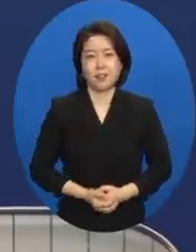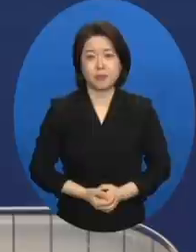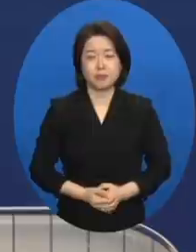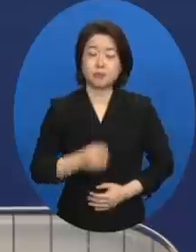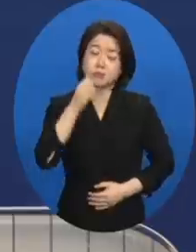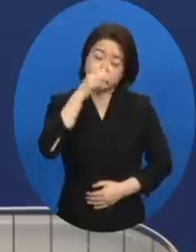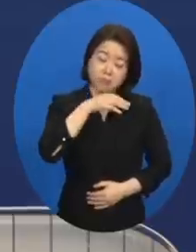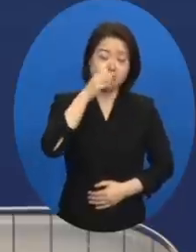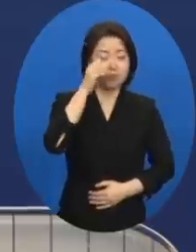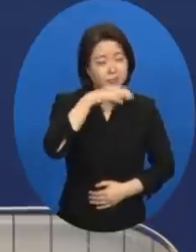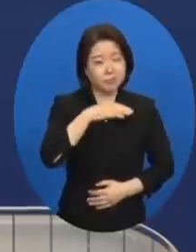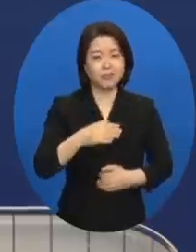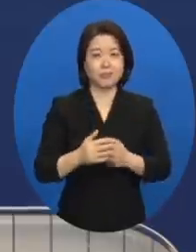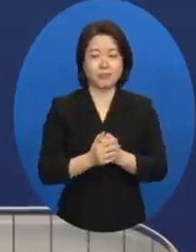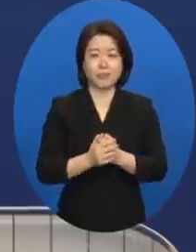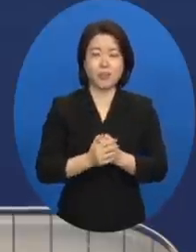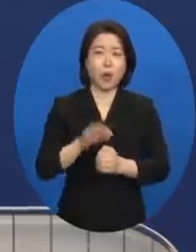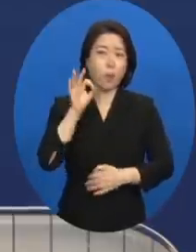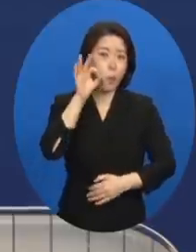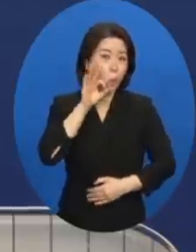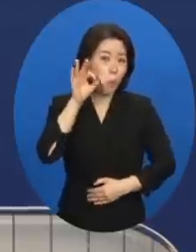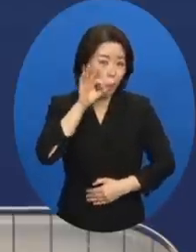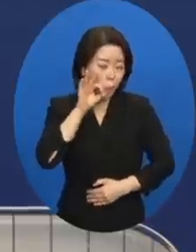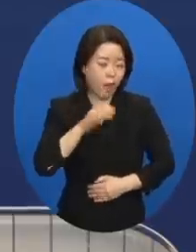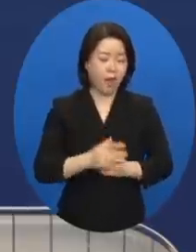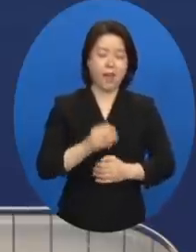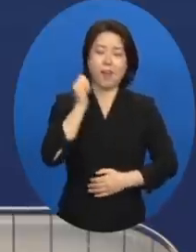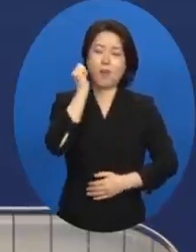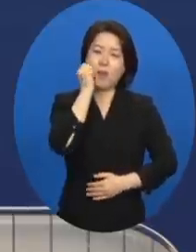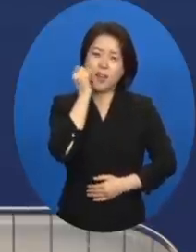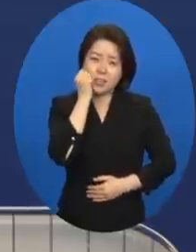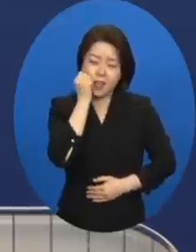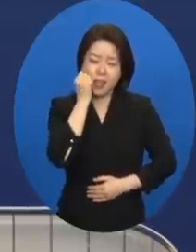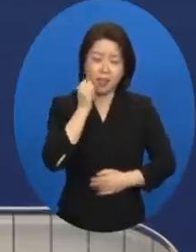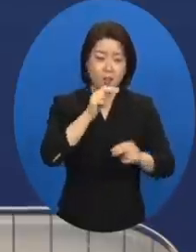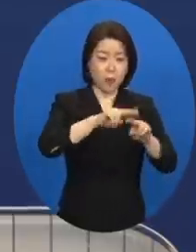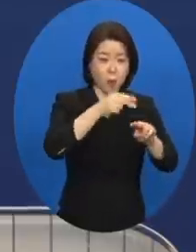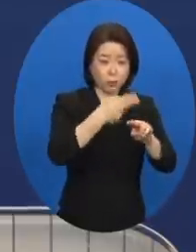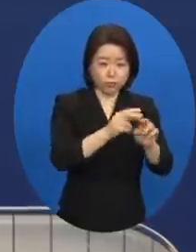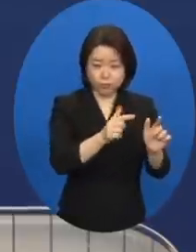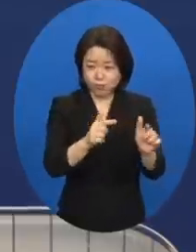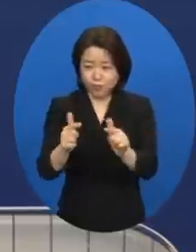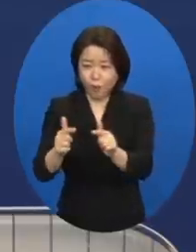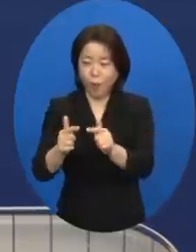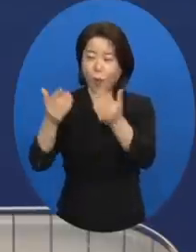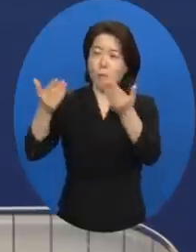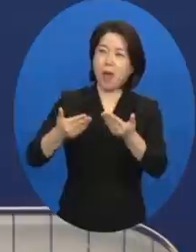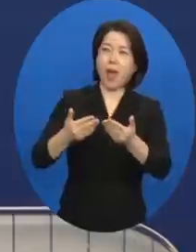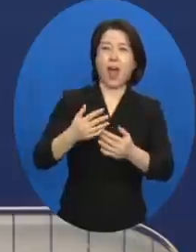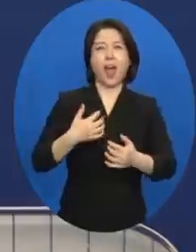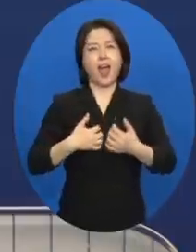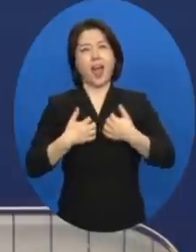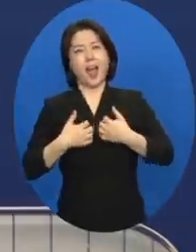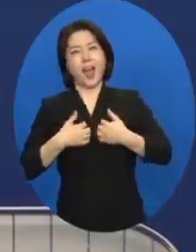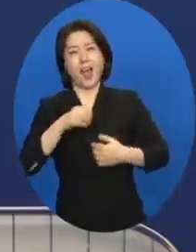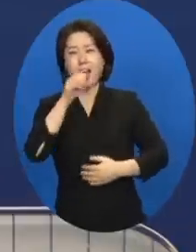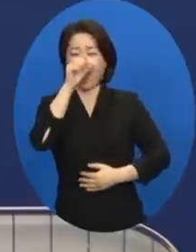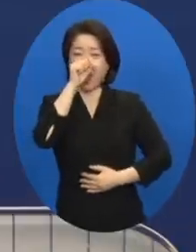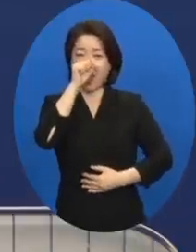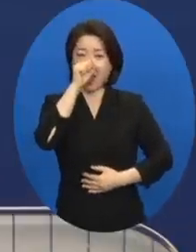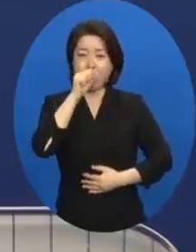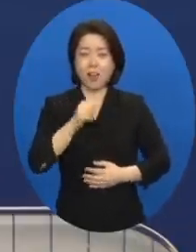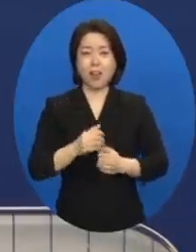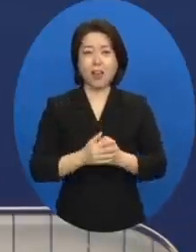그저 사탕, 과자, 선물 이런 거 받는 게 좋아서